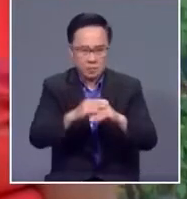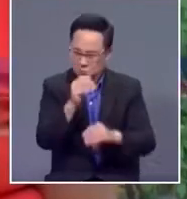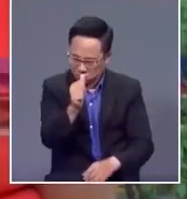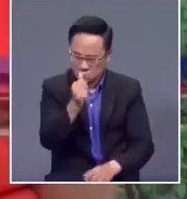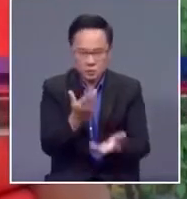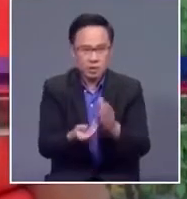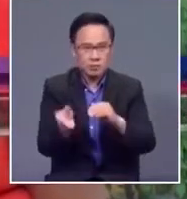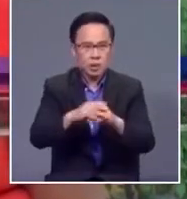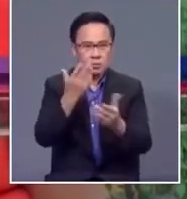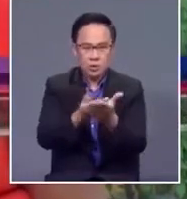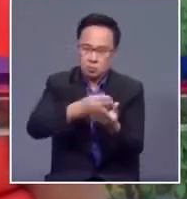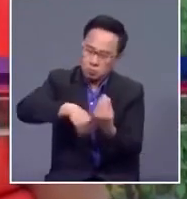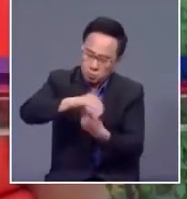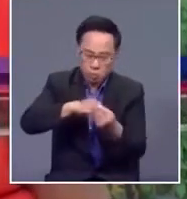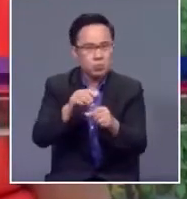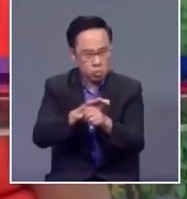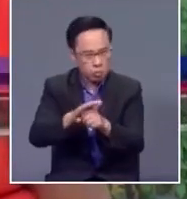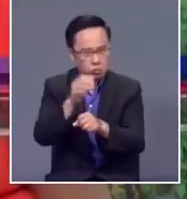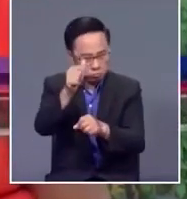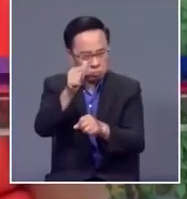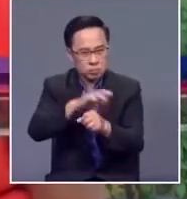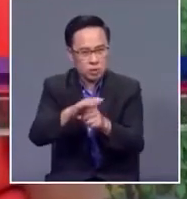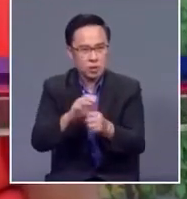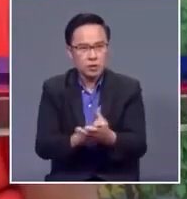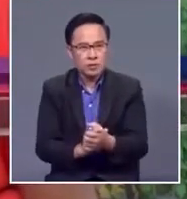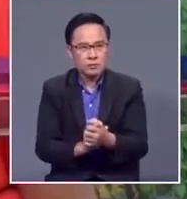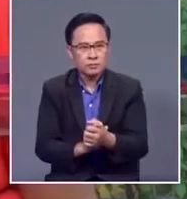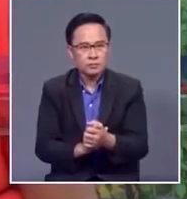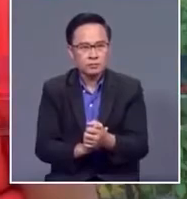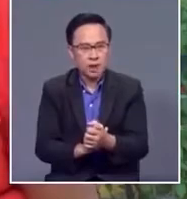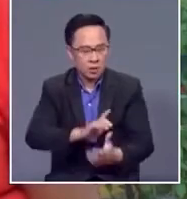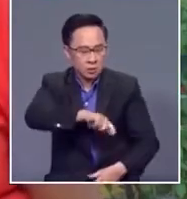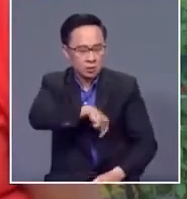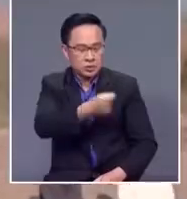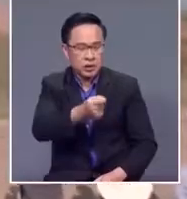พอใช้พอกินพอใช้เลยเงินก้อนไม่ต้องควักนะ